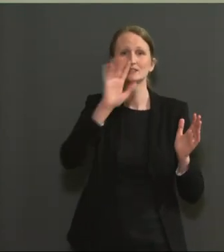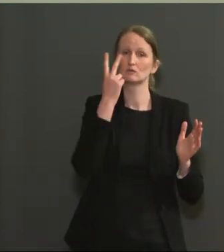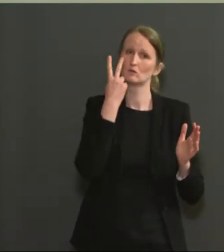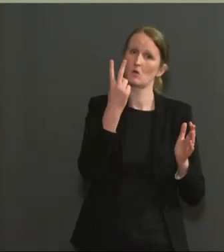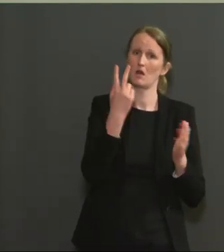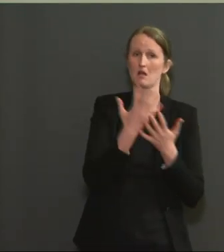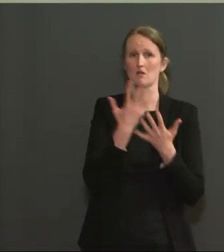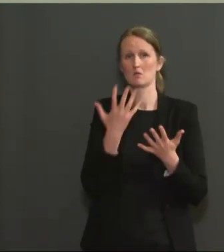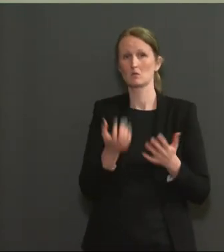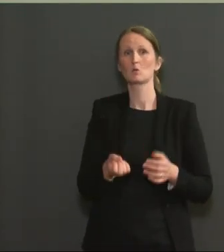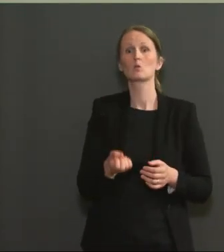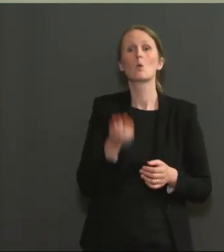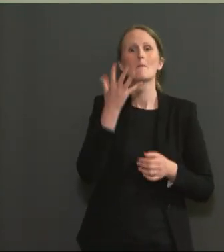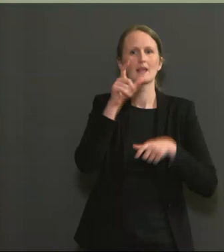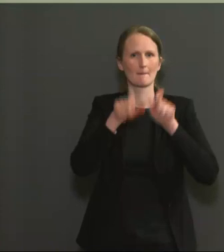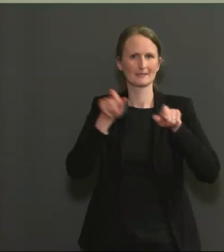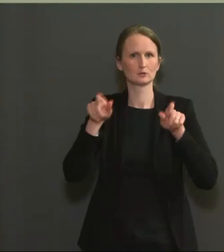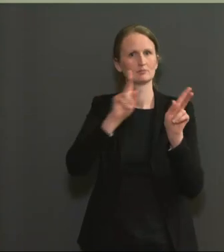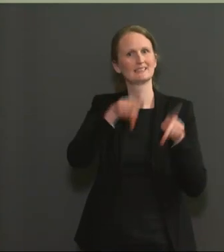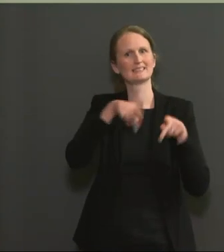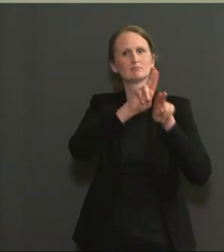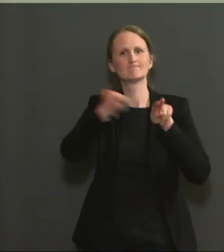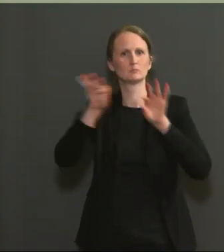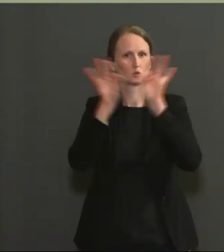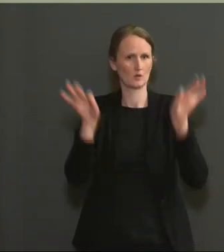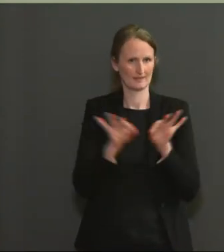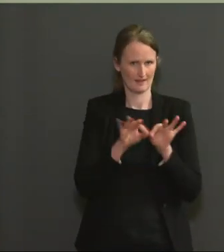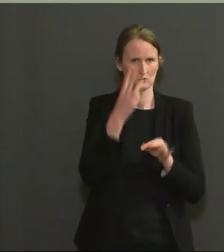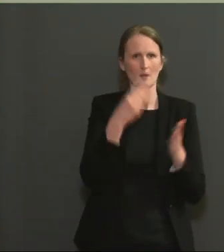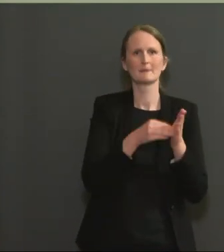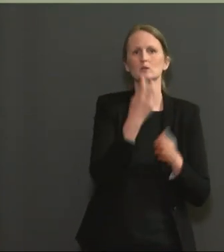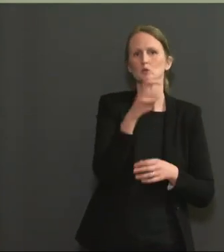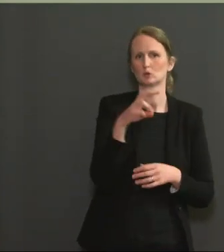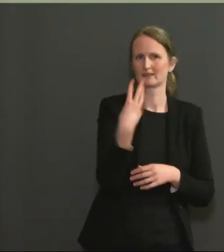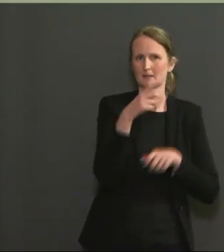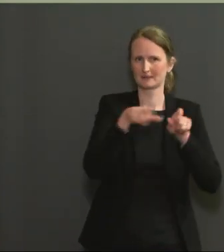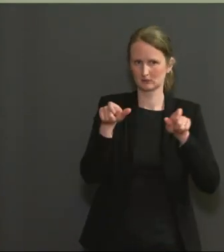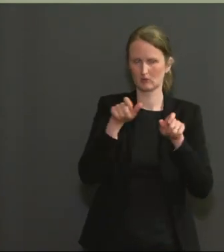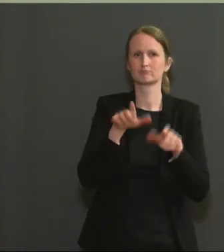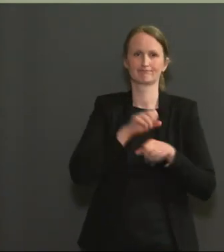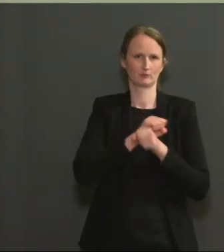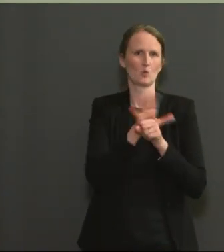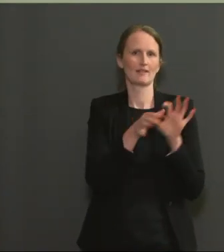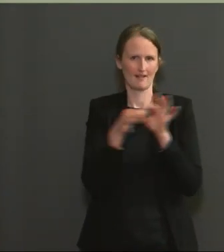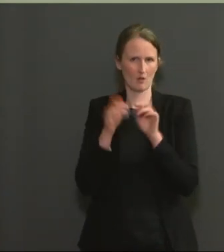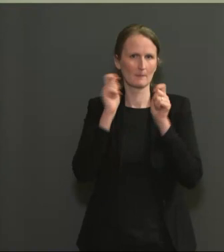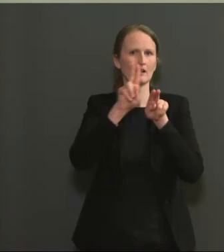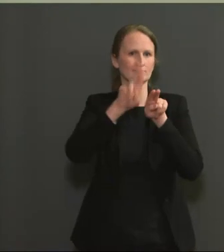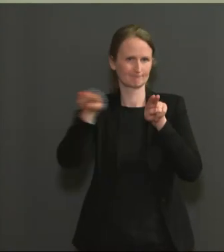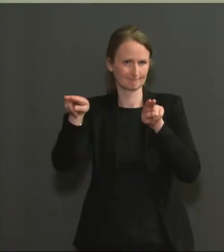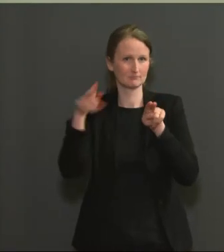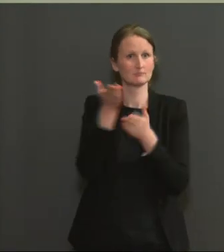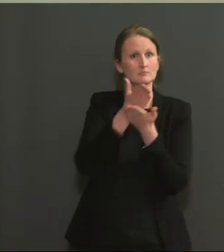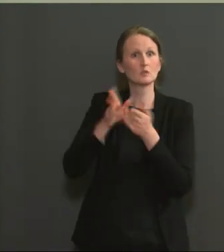3213 patients covid qui sont hospitalisés dont 739 au niveau des soins intensifs